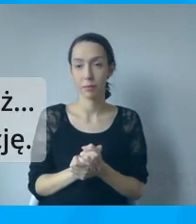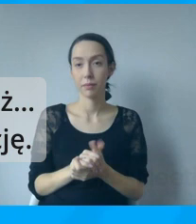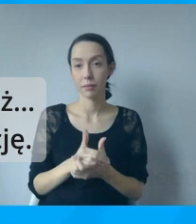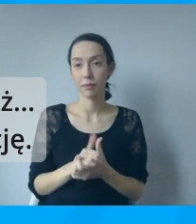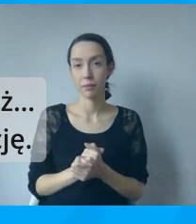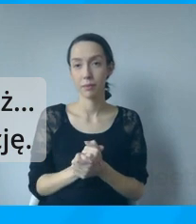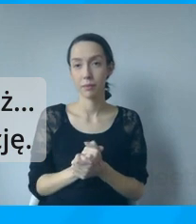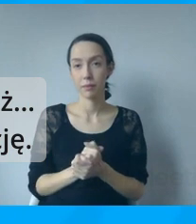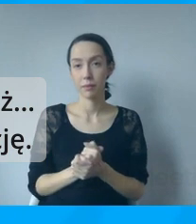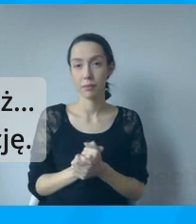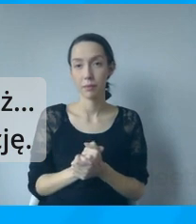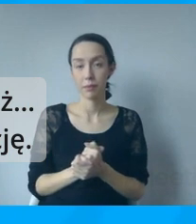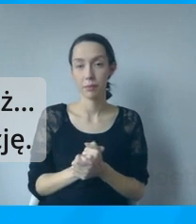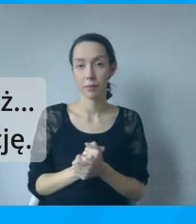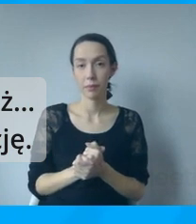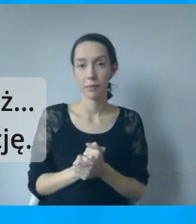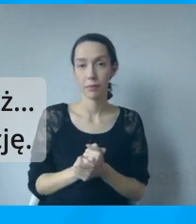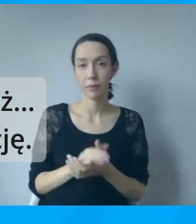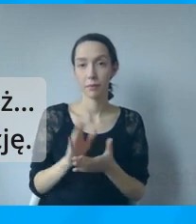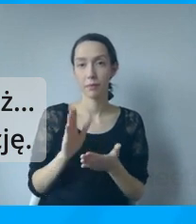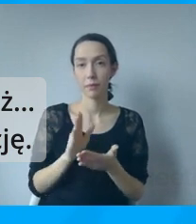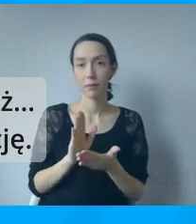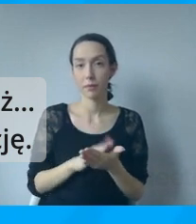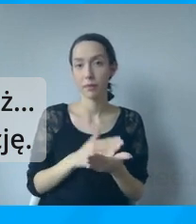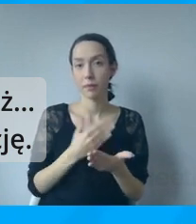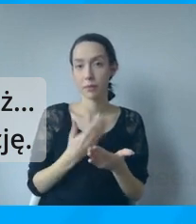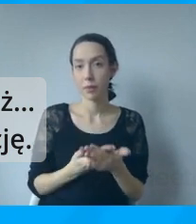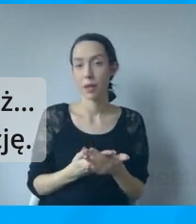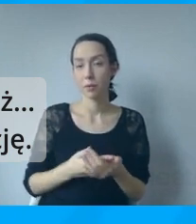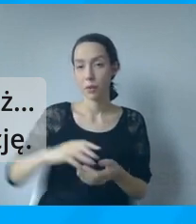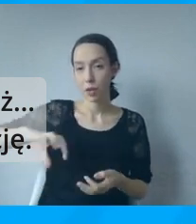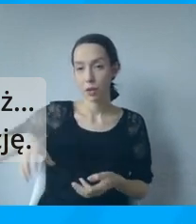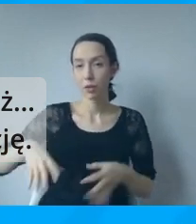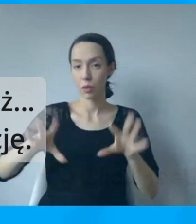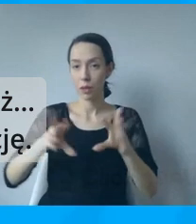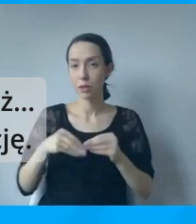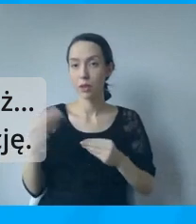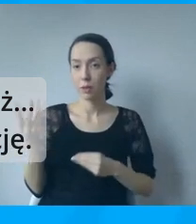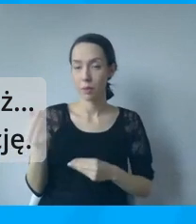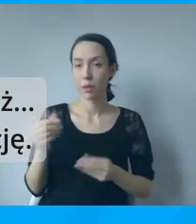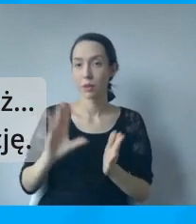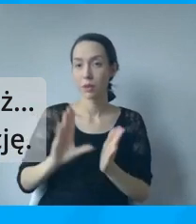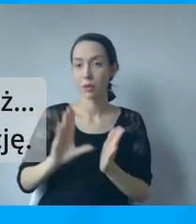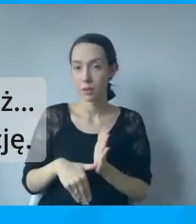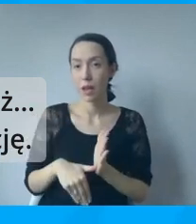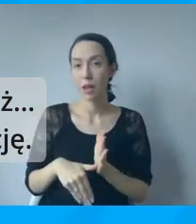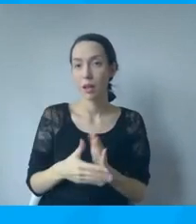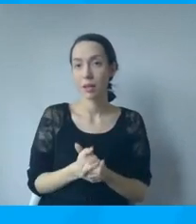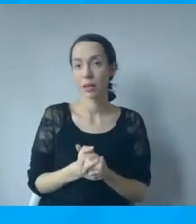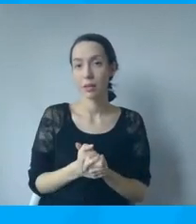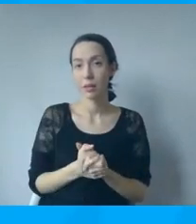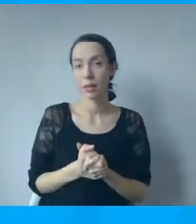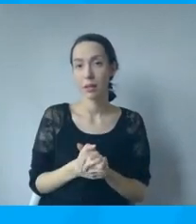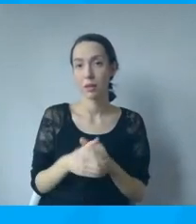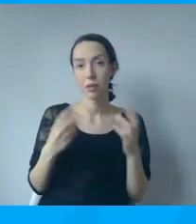Na przykład grupa dostała grant od miasta, zrobiła wernisaż. Tak, myślę, że można jak najbardziej dodać taką informację, no bo przez to